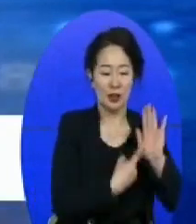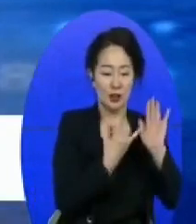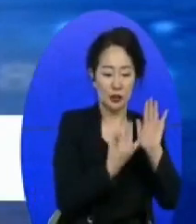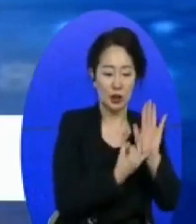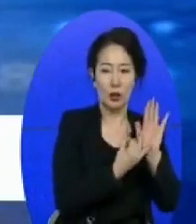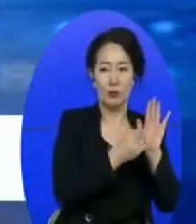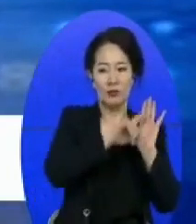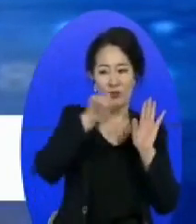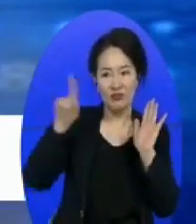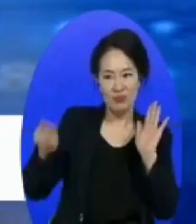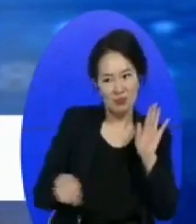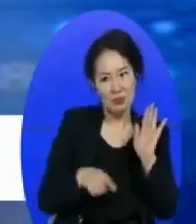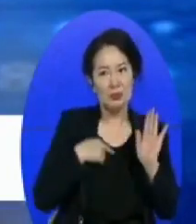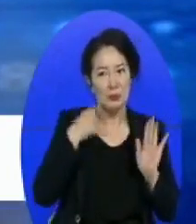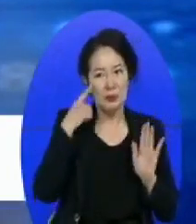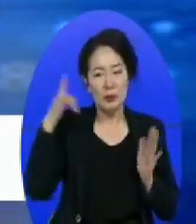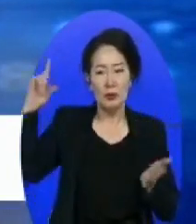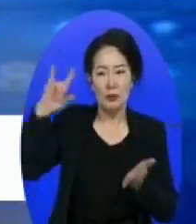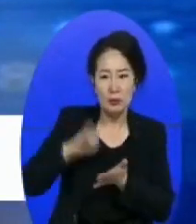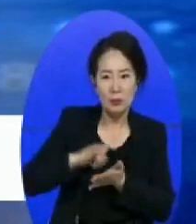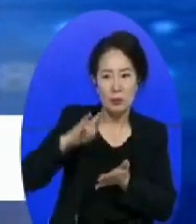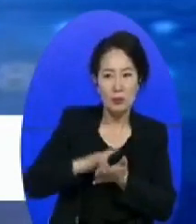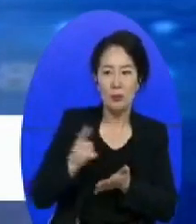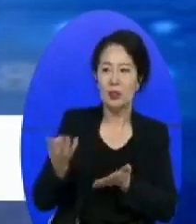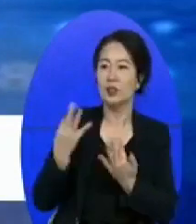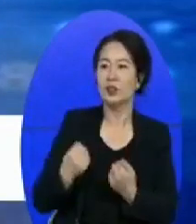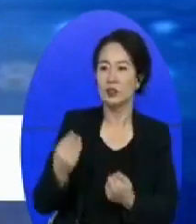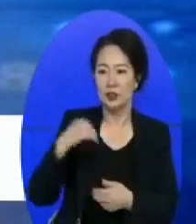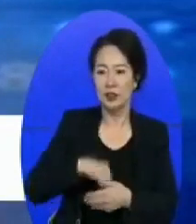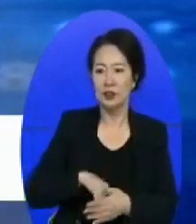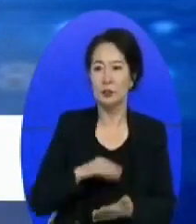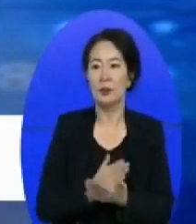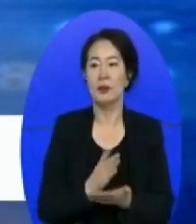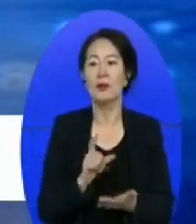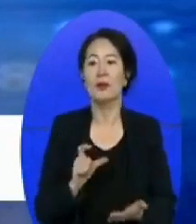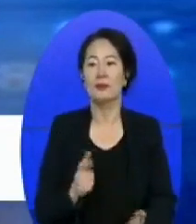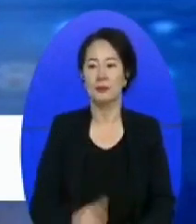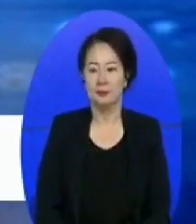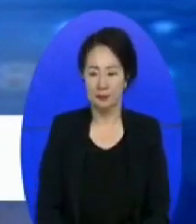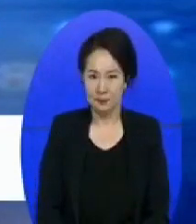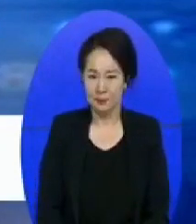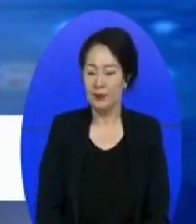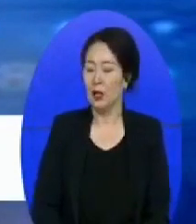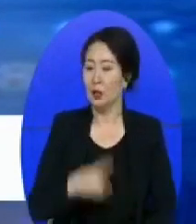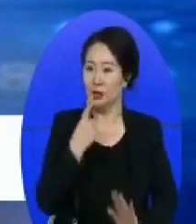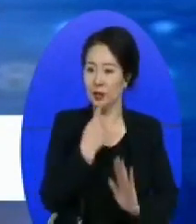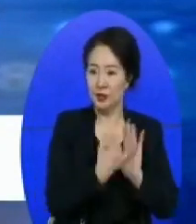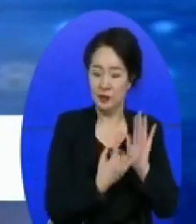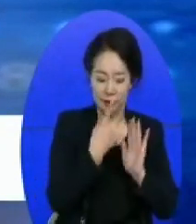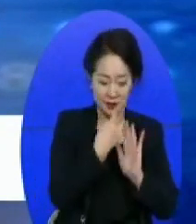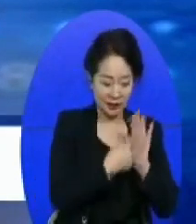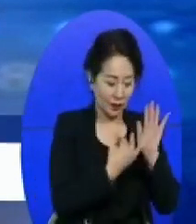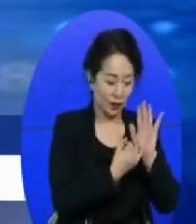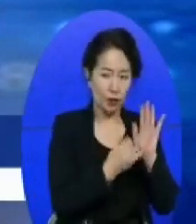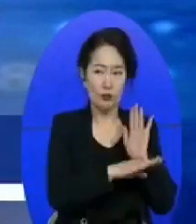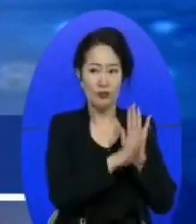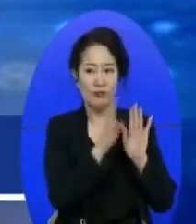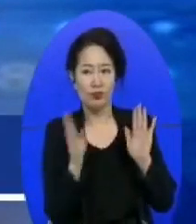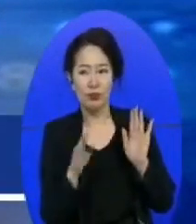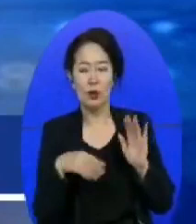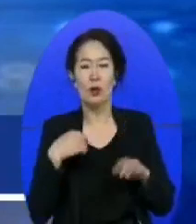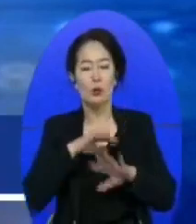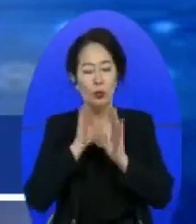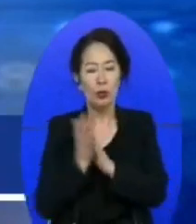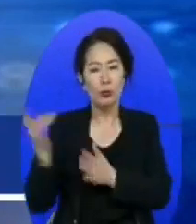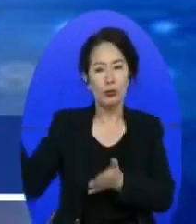баг миний санаж агаар хичнээн агарын хүлэг хүлээж авсан байна. За буян тухай бомбтоор 1 сарын 7-ноос хойш нийт 317 агарын